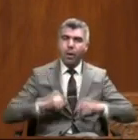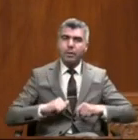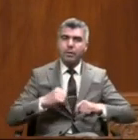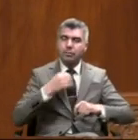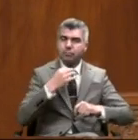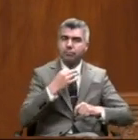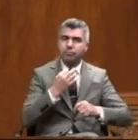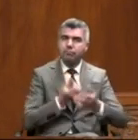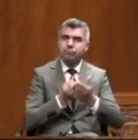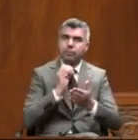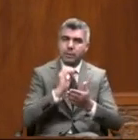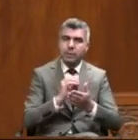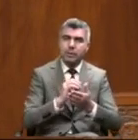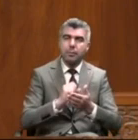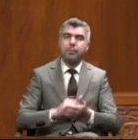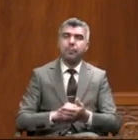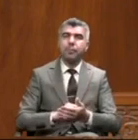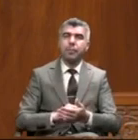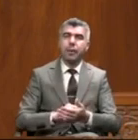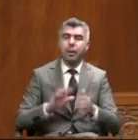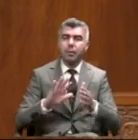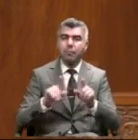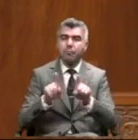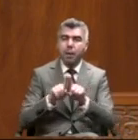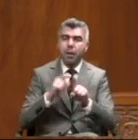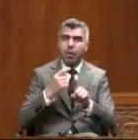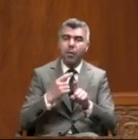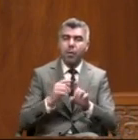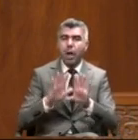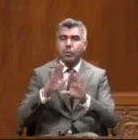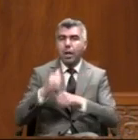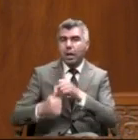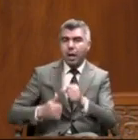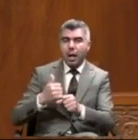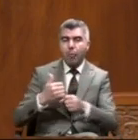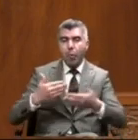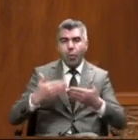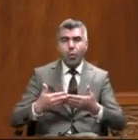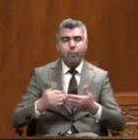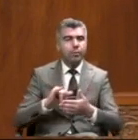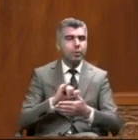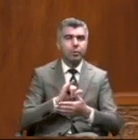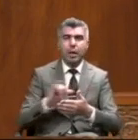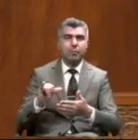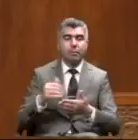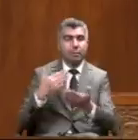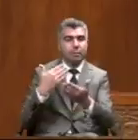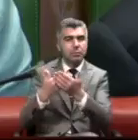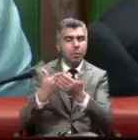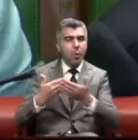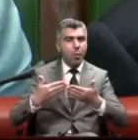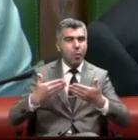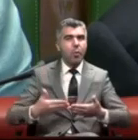توقعه خلال اكثر من عقد وما تم انجازه اليوم الواقع يفرض علينا